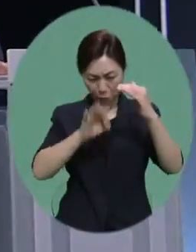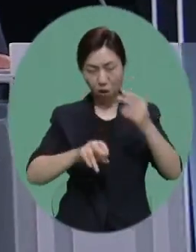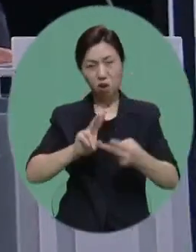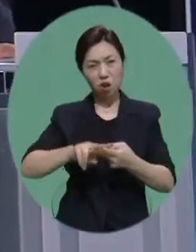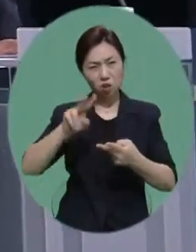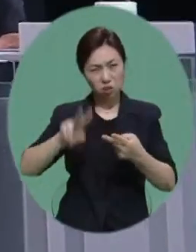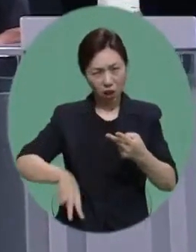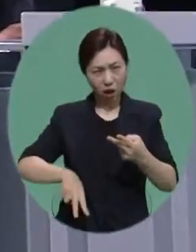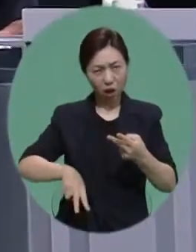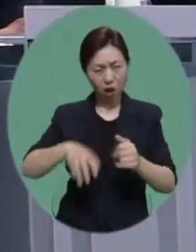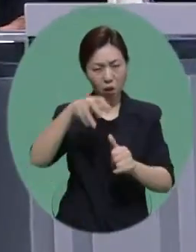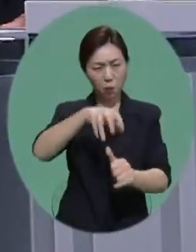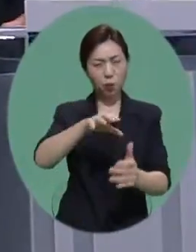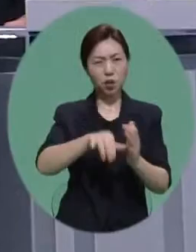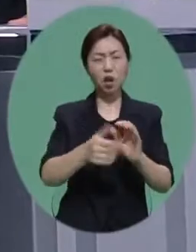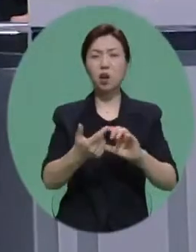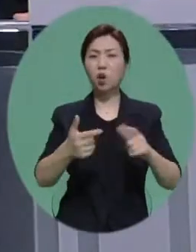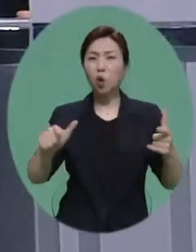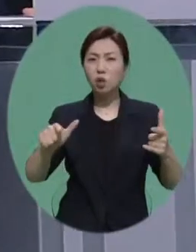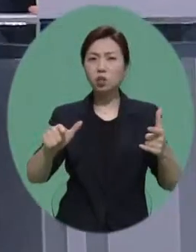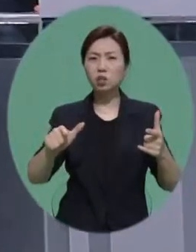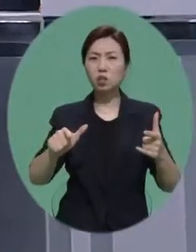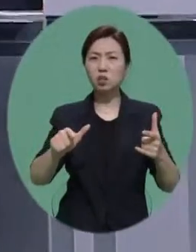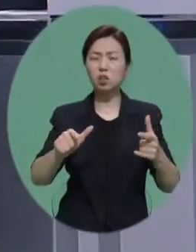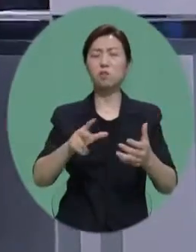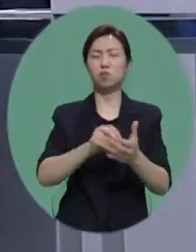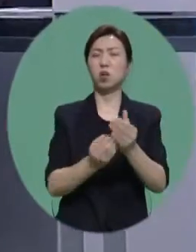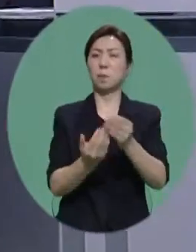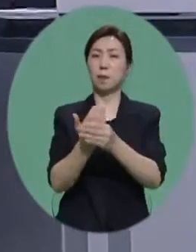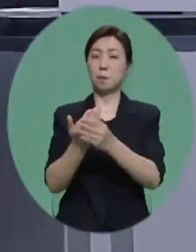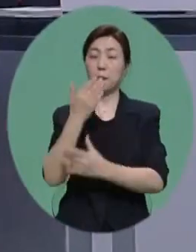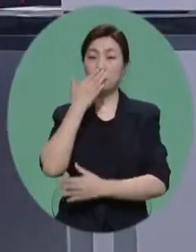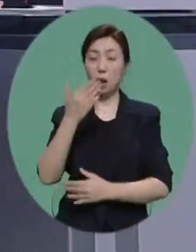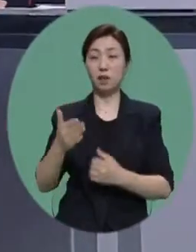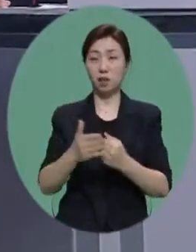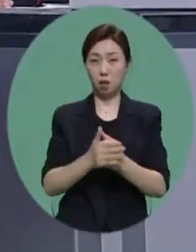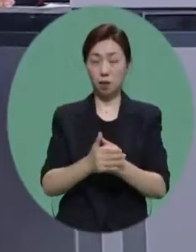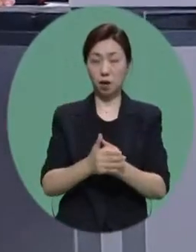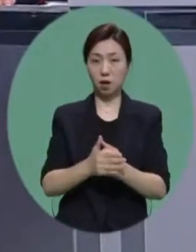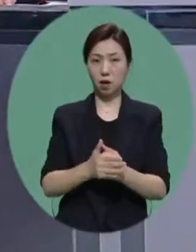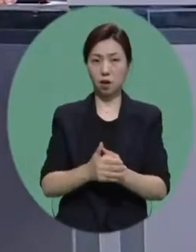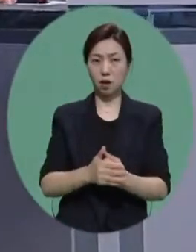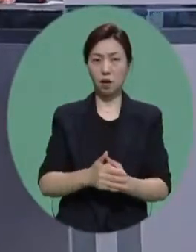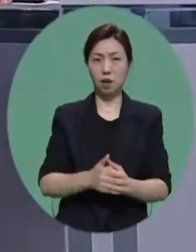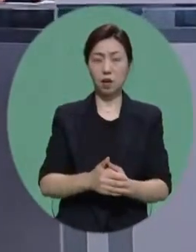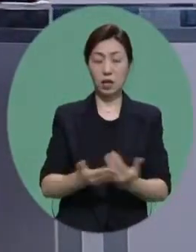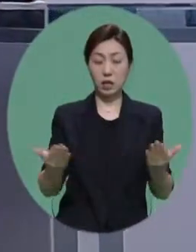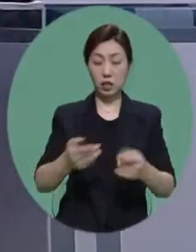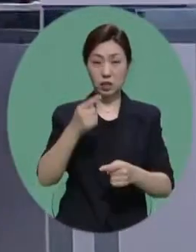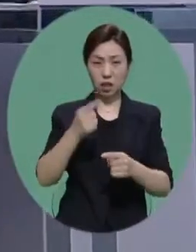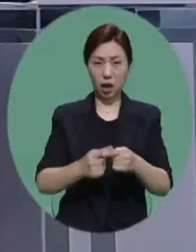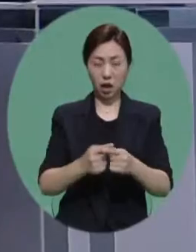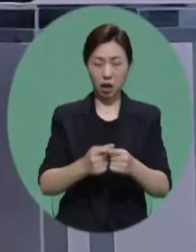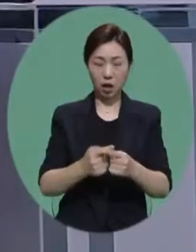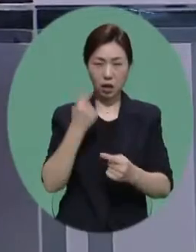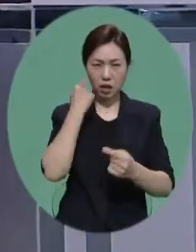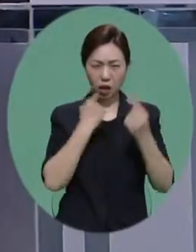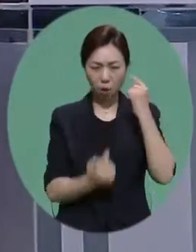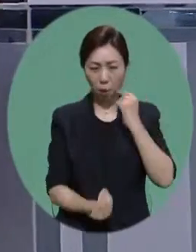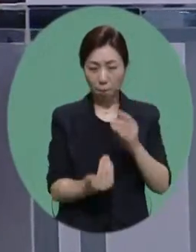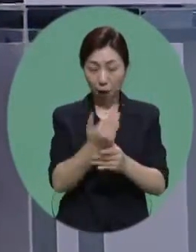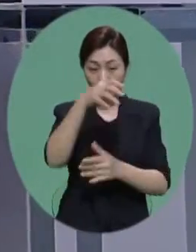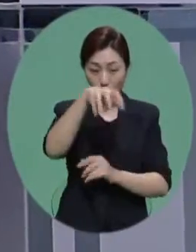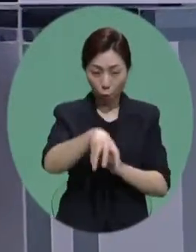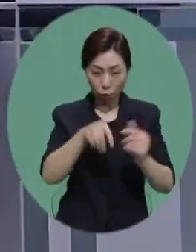가지 법적 문제가 나올 수 있고 저는 그렇기 때문에 제 현장을 제가 가면은 일단 이게 수사가 자